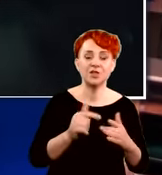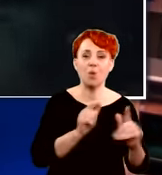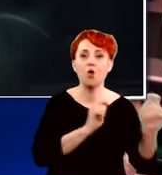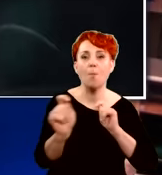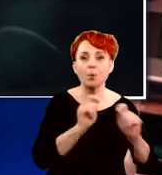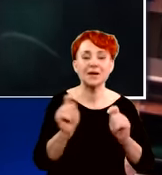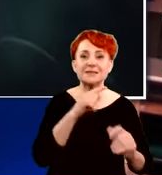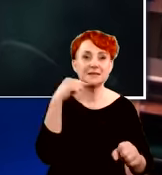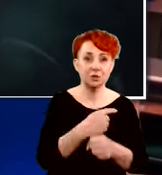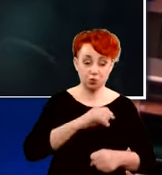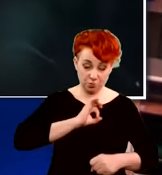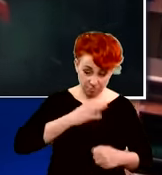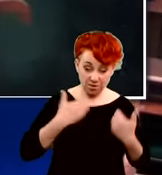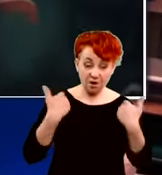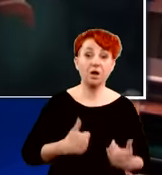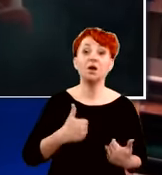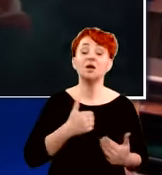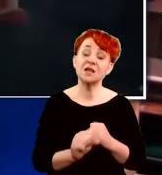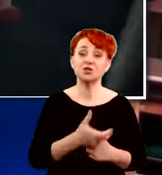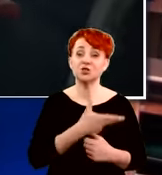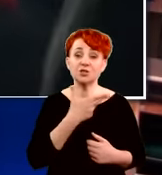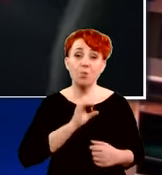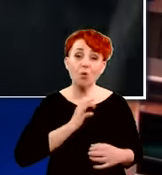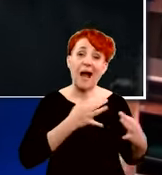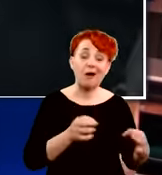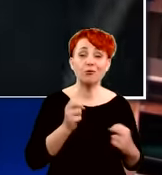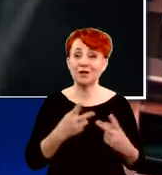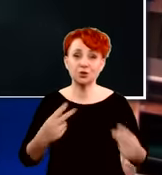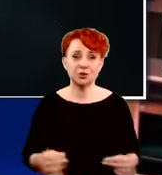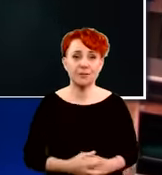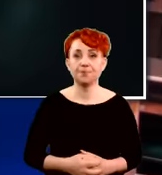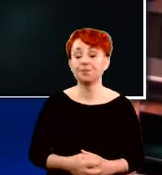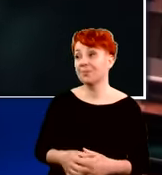czy jesteśmy właścicielem pojazdu, czy nie. Panie pośle, ja bardzo lubię